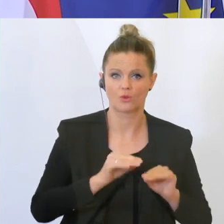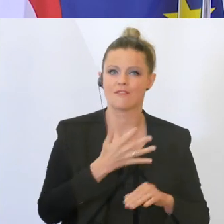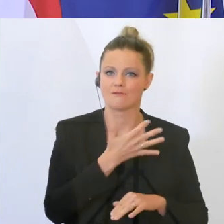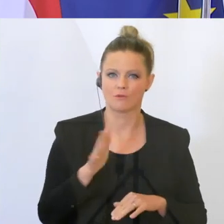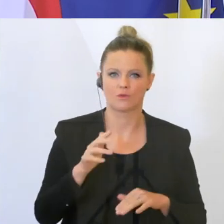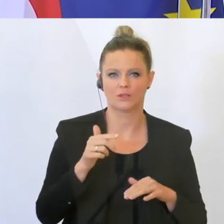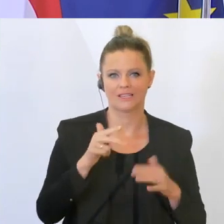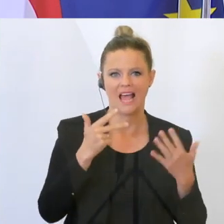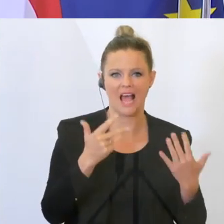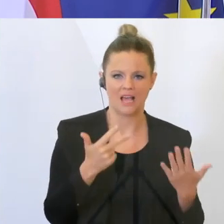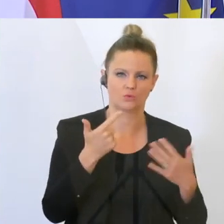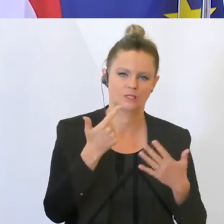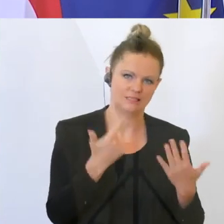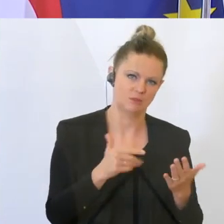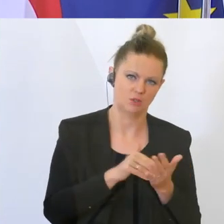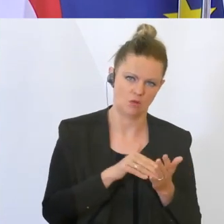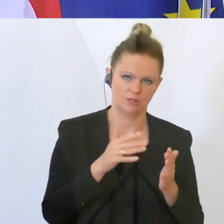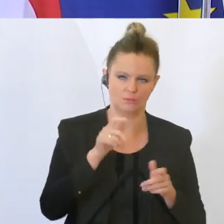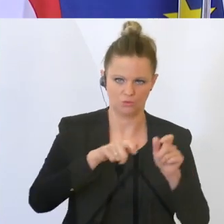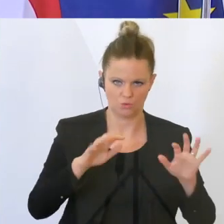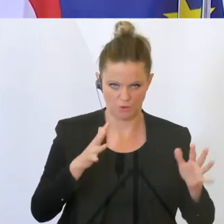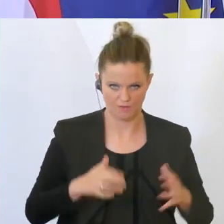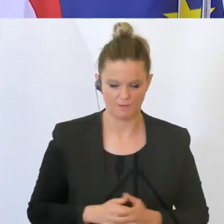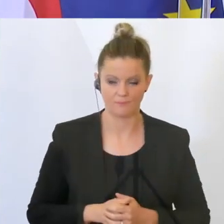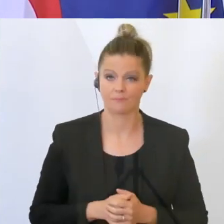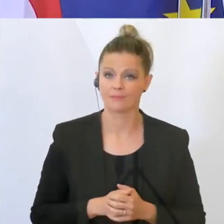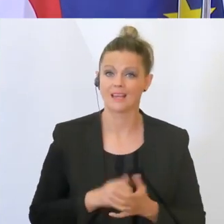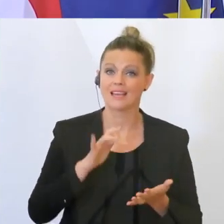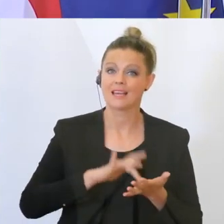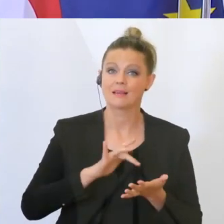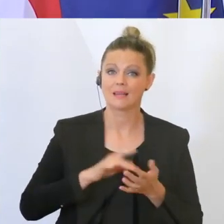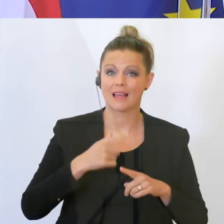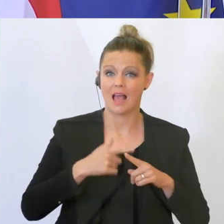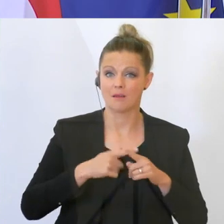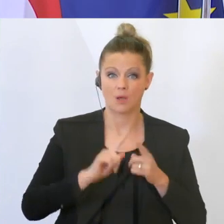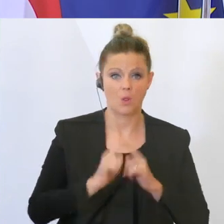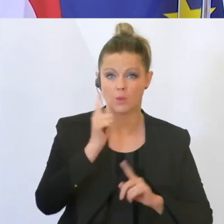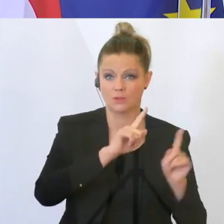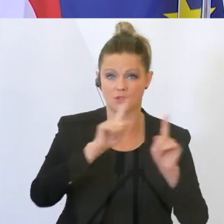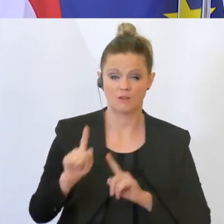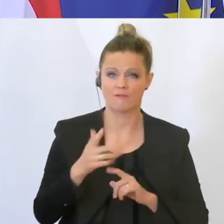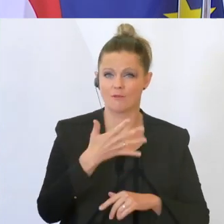45.681 Personen. Im Vergleich zum Höchststand von Mitte April mit insgesamt